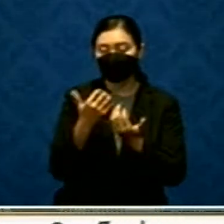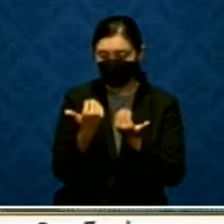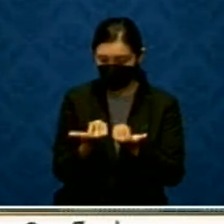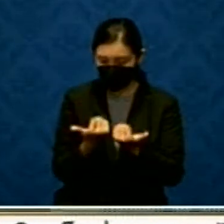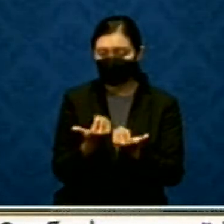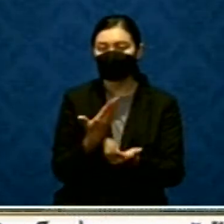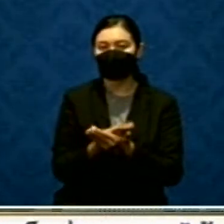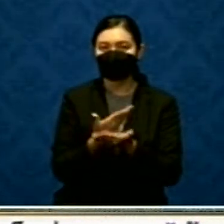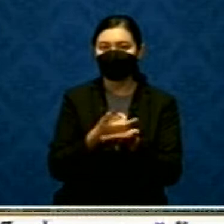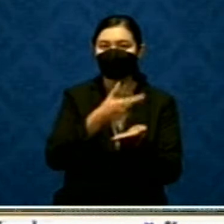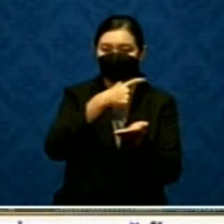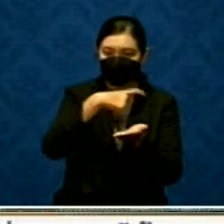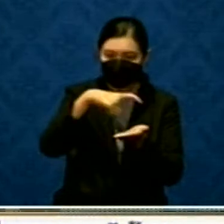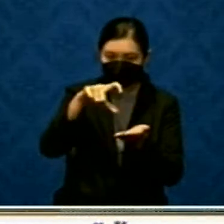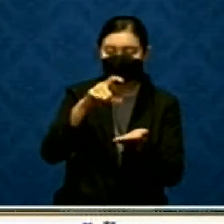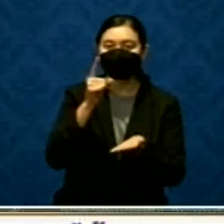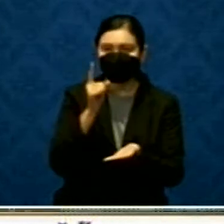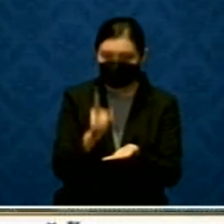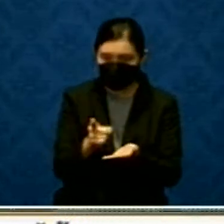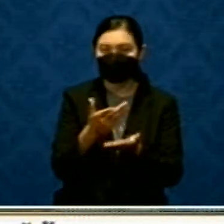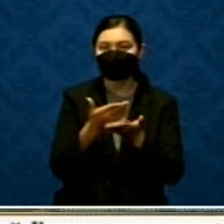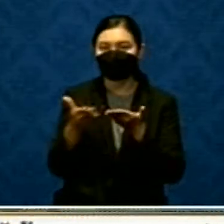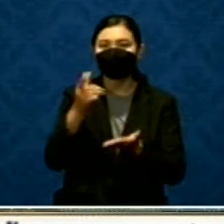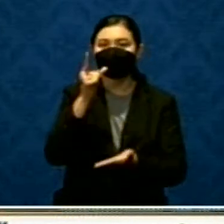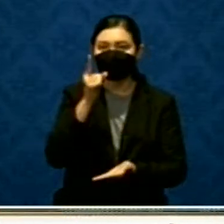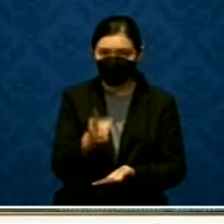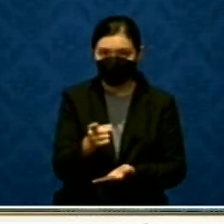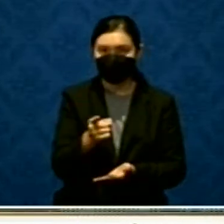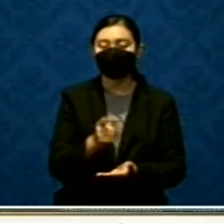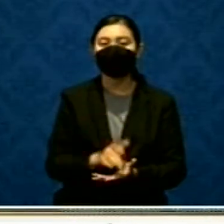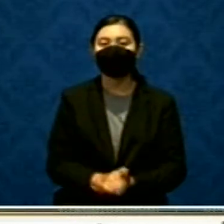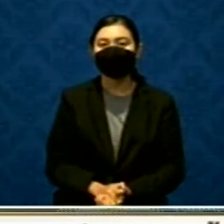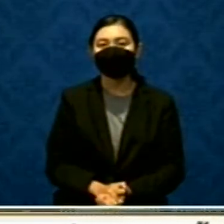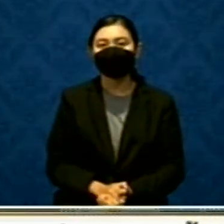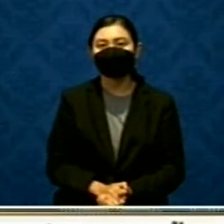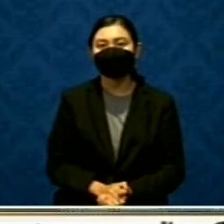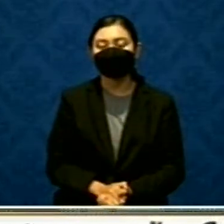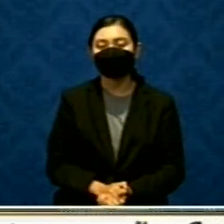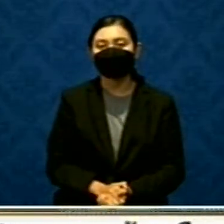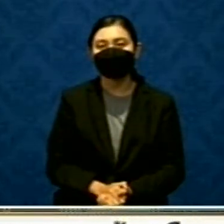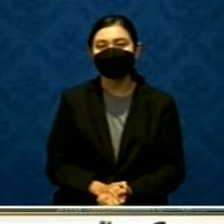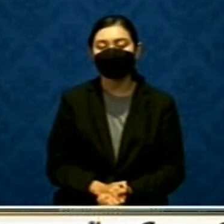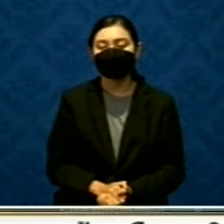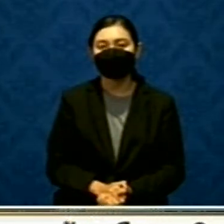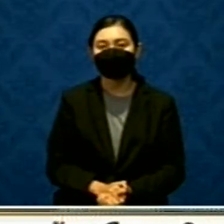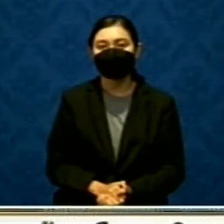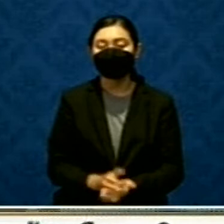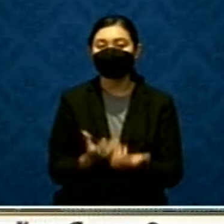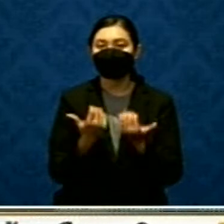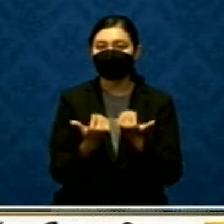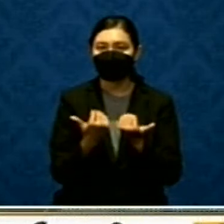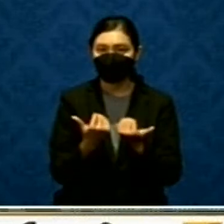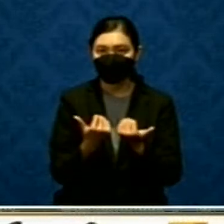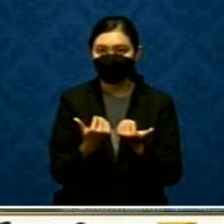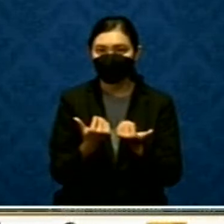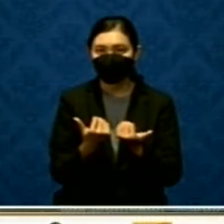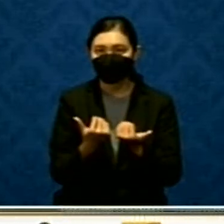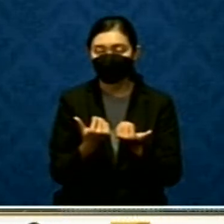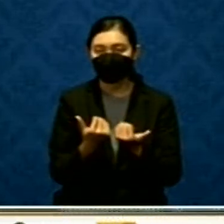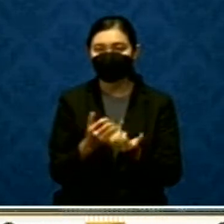การซื้อขายจริงนะครับแล้วก็มีการไปจดนะครับในเรื่องของการ